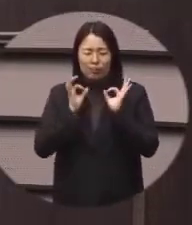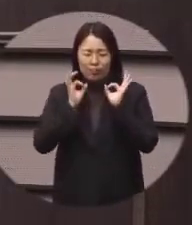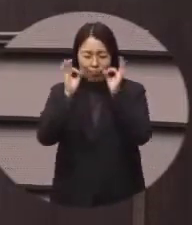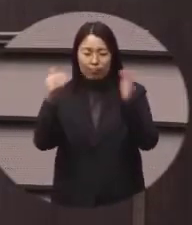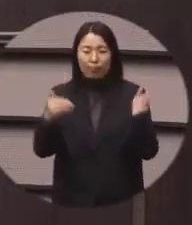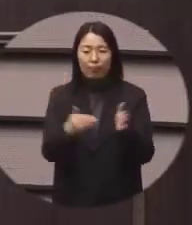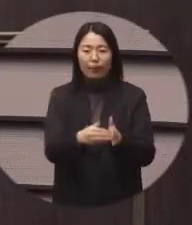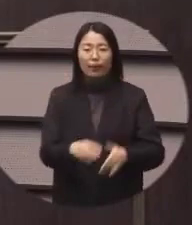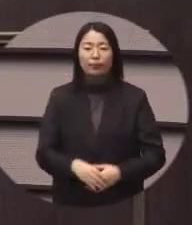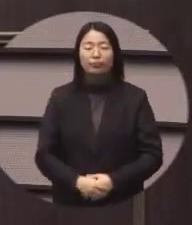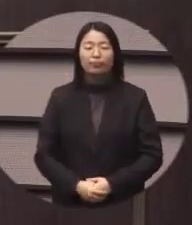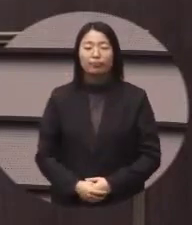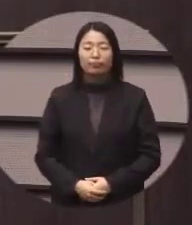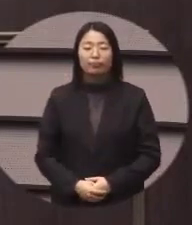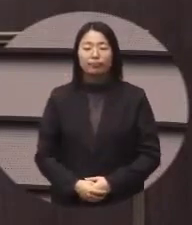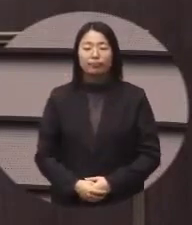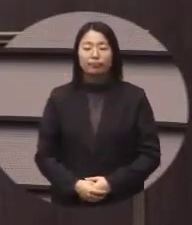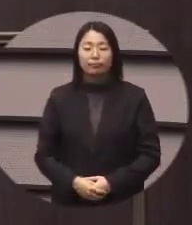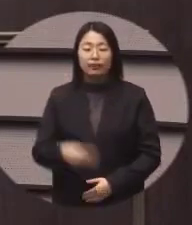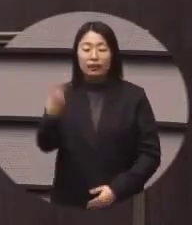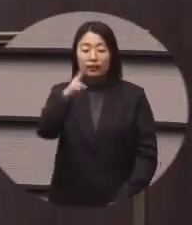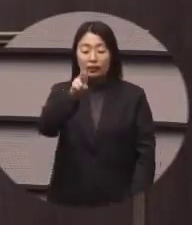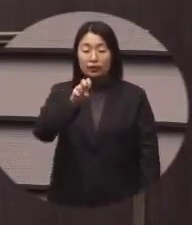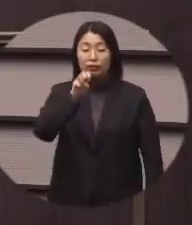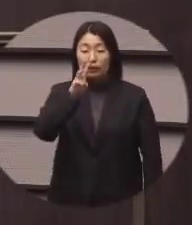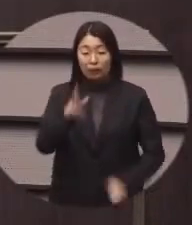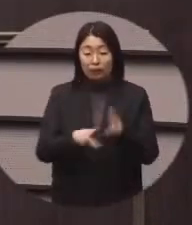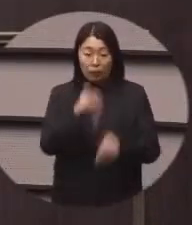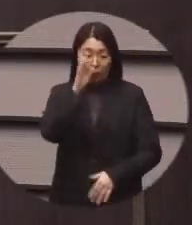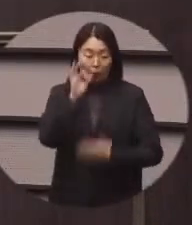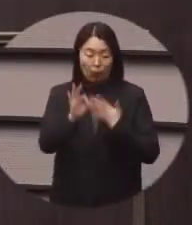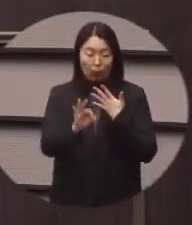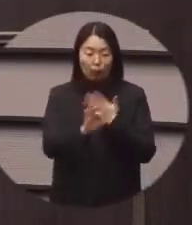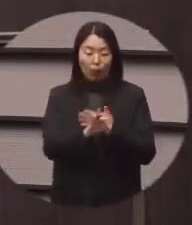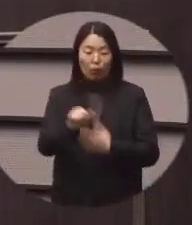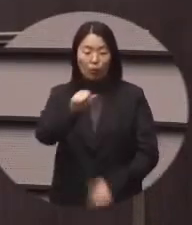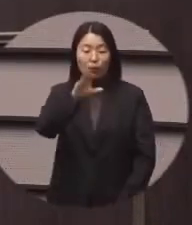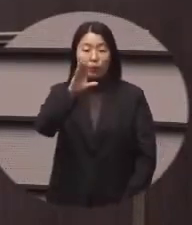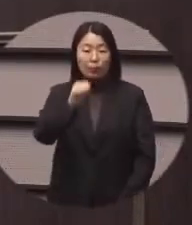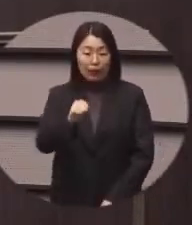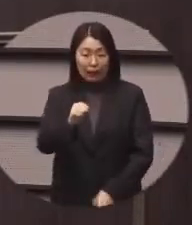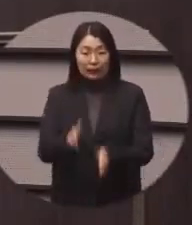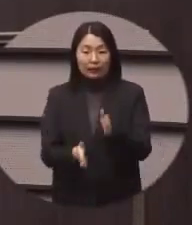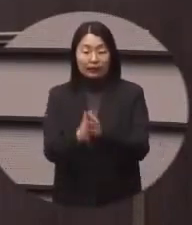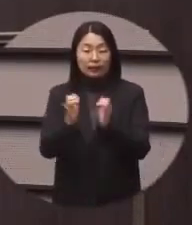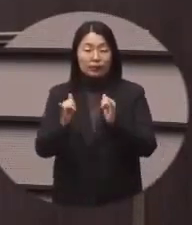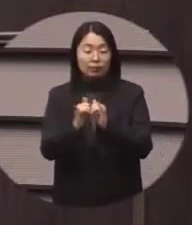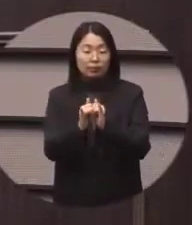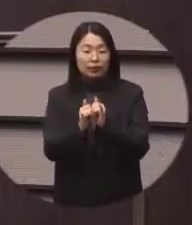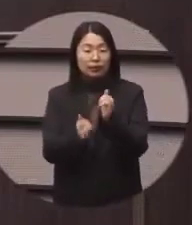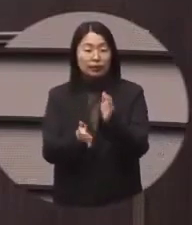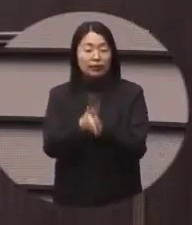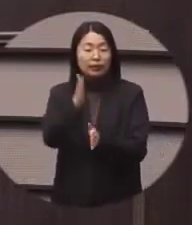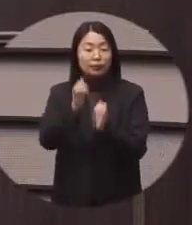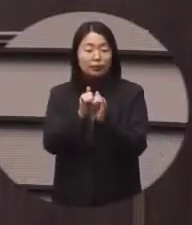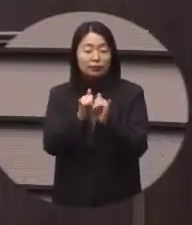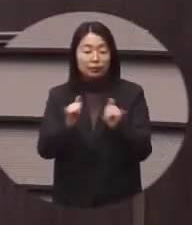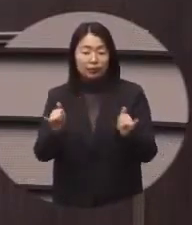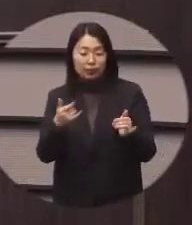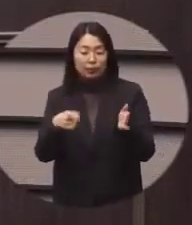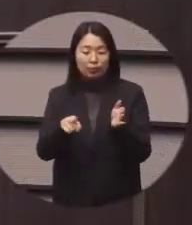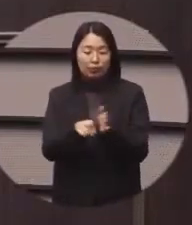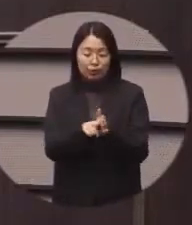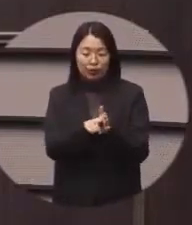달려왔습니다. 되돌아보면 2023년도는 50만 자족도시 실현을 향해 한 발짝 더 나가서는 한